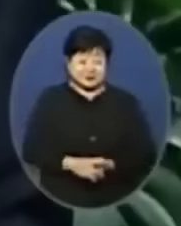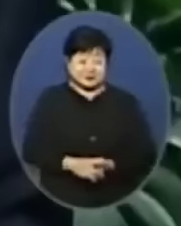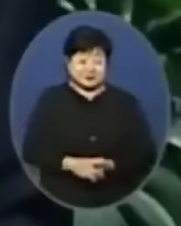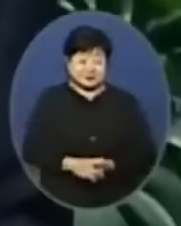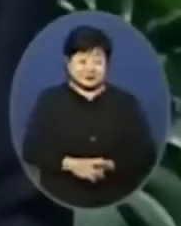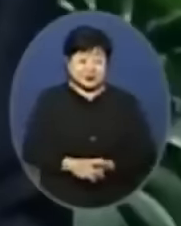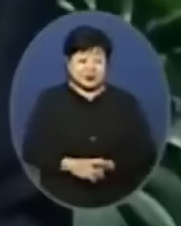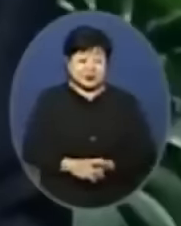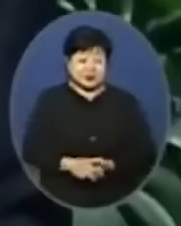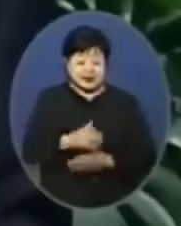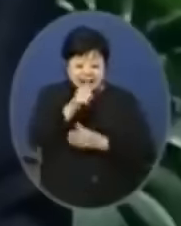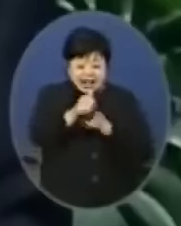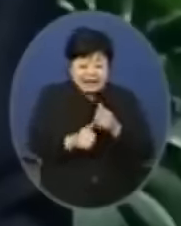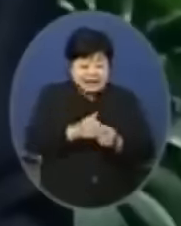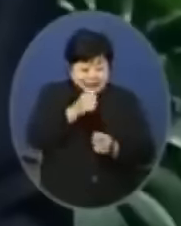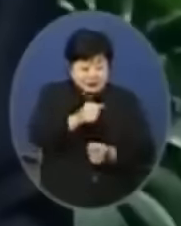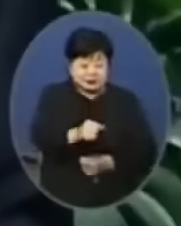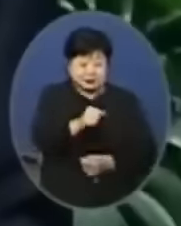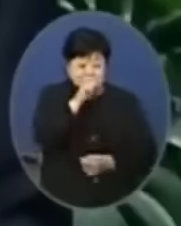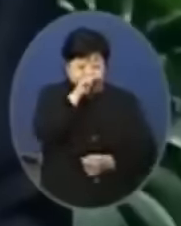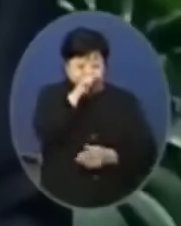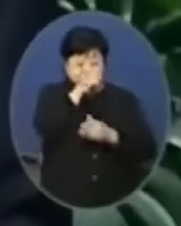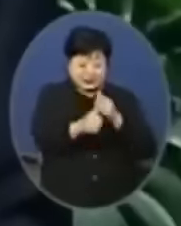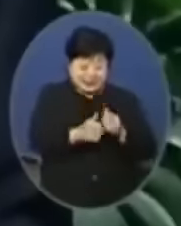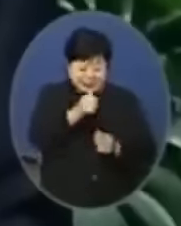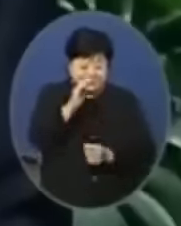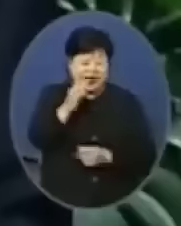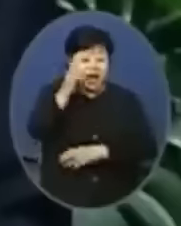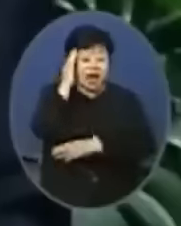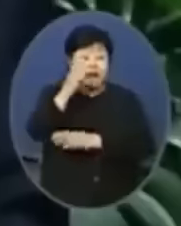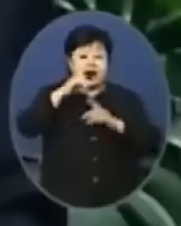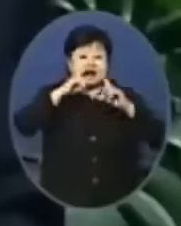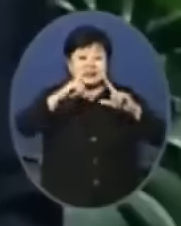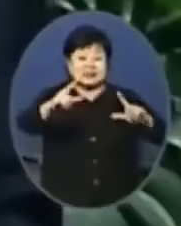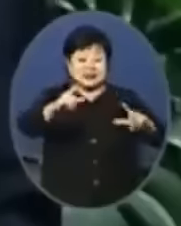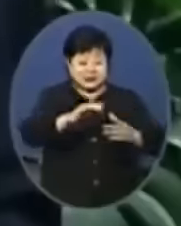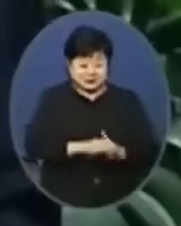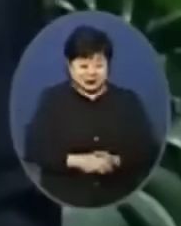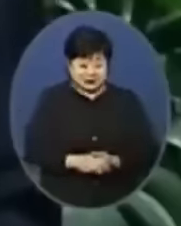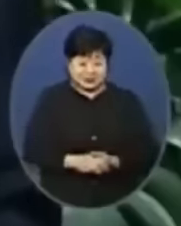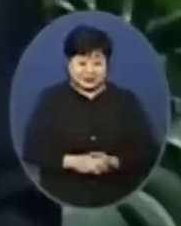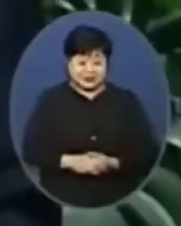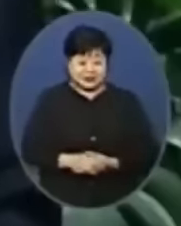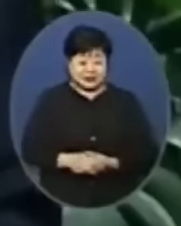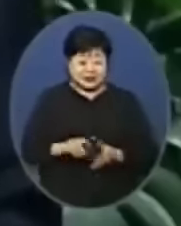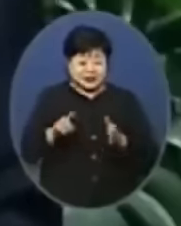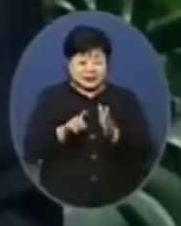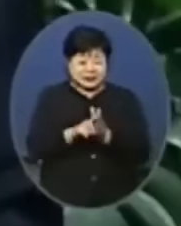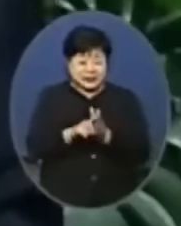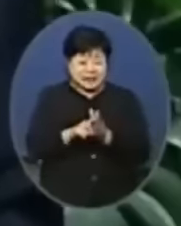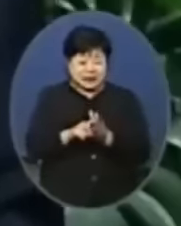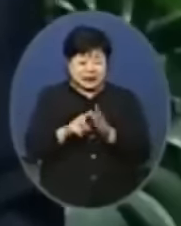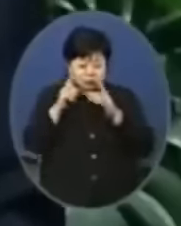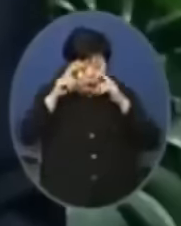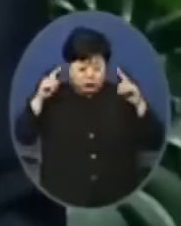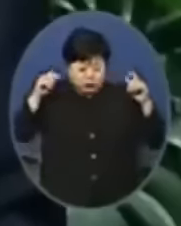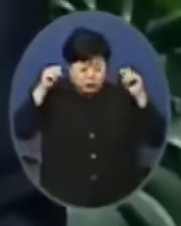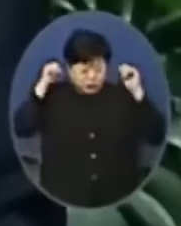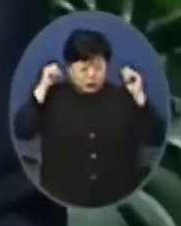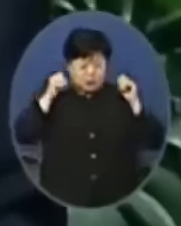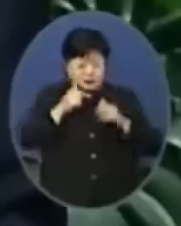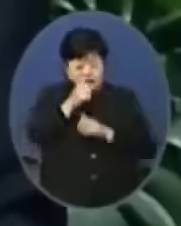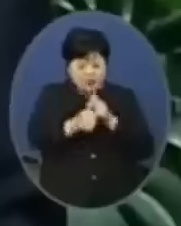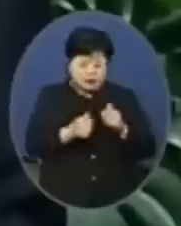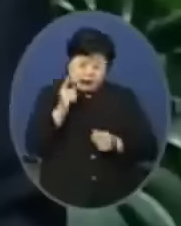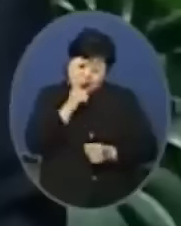외치는 것이 하나님은 좋은 하나님이시라는 것입니다. 제가 늘 걱정이 되었어요. 신학이 졸업하고 난 다음 목회를 시작할 때